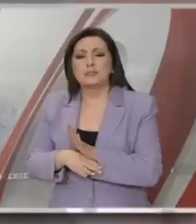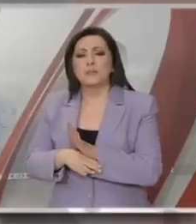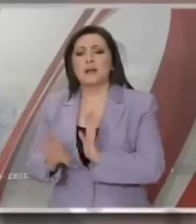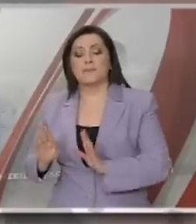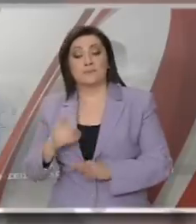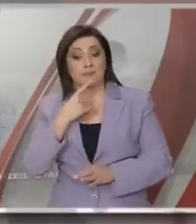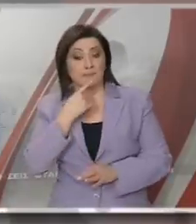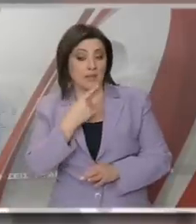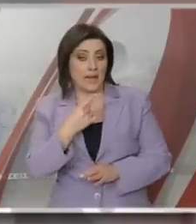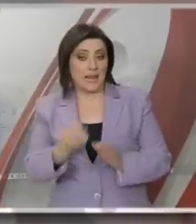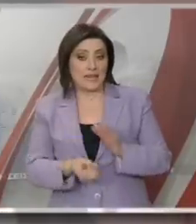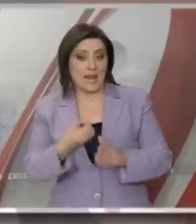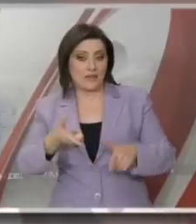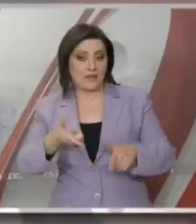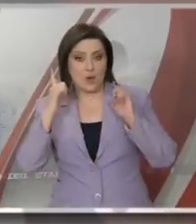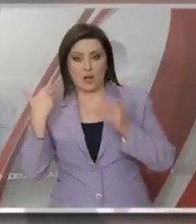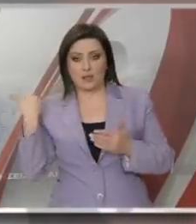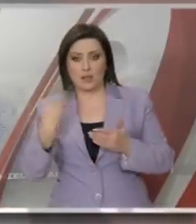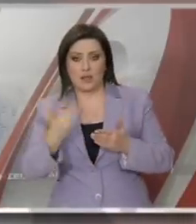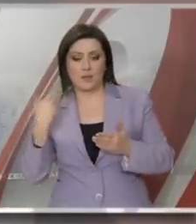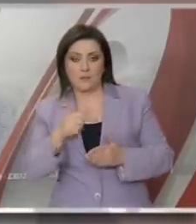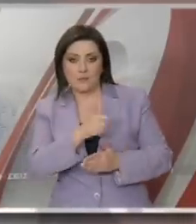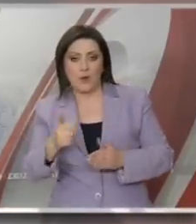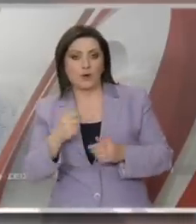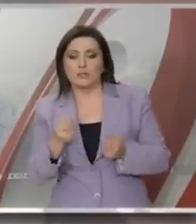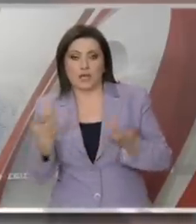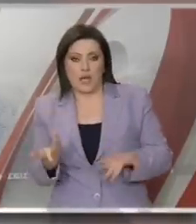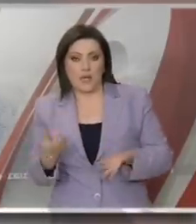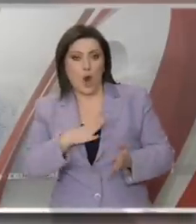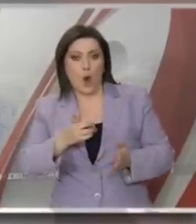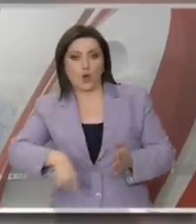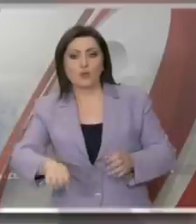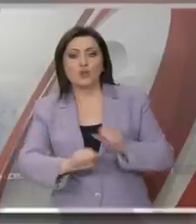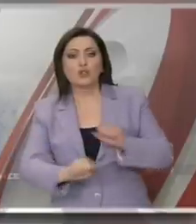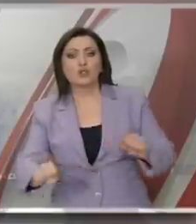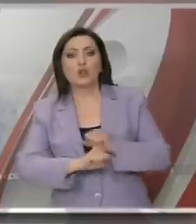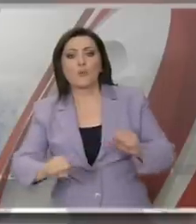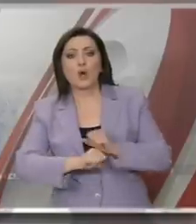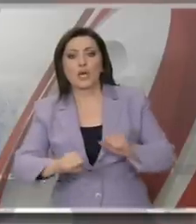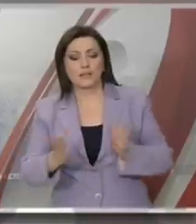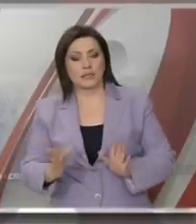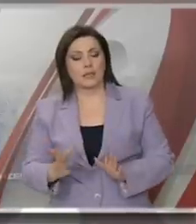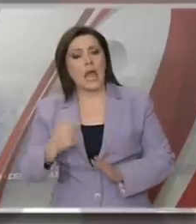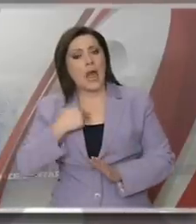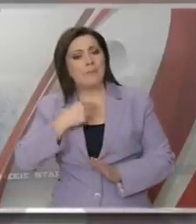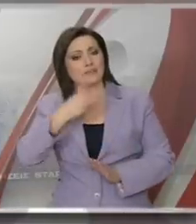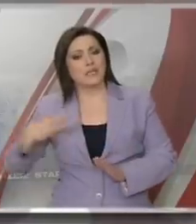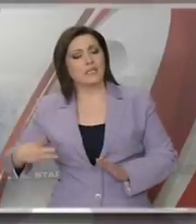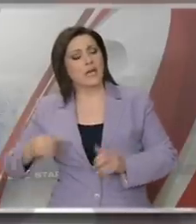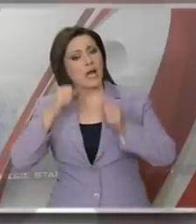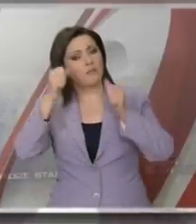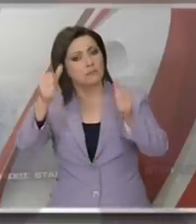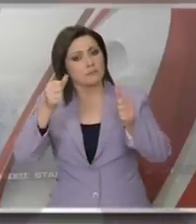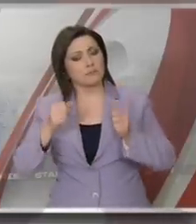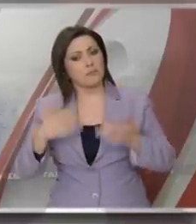το μοναδικό πράγμα το οποίο κάνει εδώ και πάρα πολύ καιρό είναι να προσπαθεί να τρομοκρατεί τον κόσμο έχει βγάλει και σχετική ανακοίνωση ο συριζα με όλη την ιστορία που έχει υπάρξει μετά